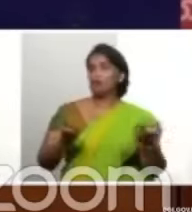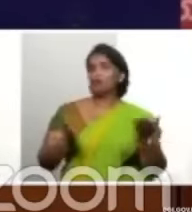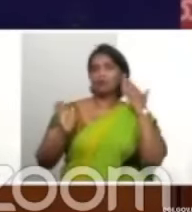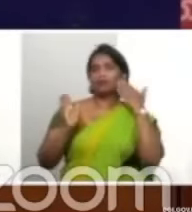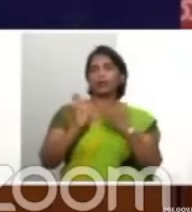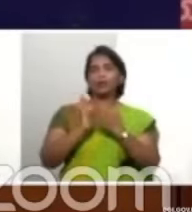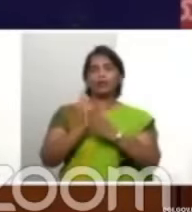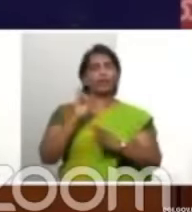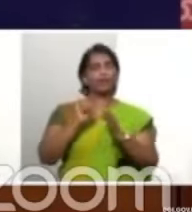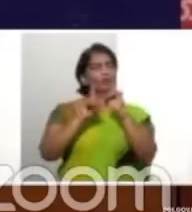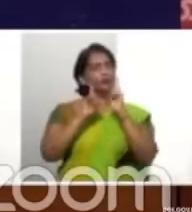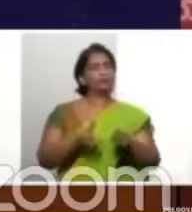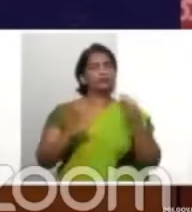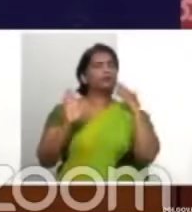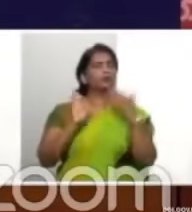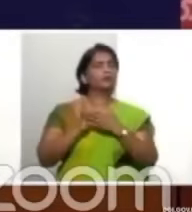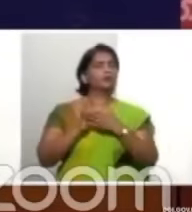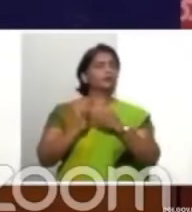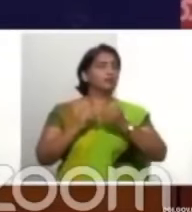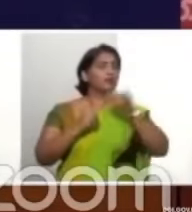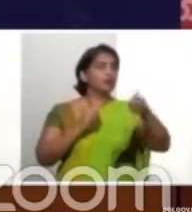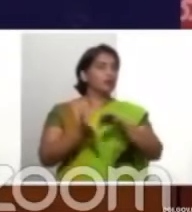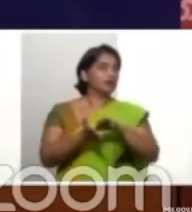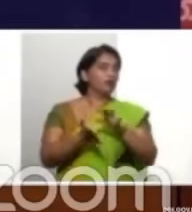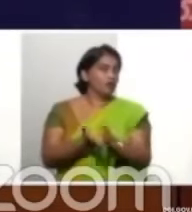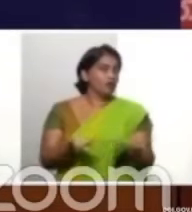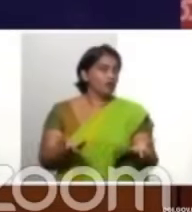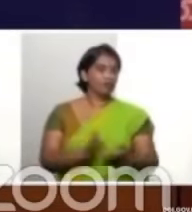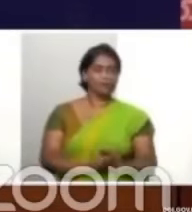ඇමතිවරයාට ඔබතුමා මොකක්ද ගන්න පිළිබඳ ගන්න තීන්දුව? බොහොම ස්තුතියි.